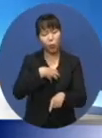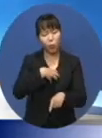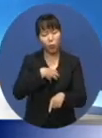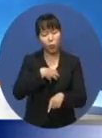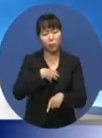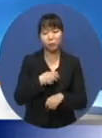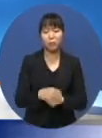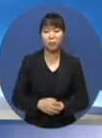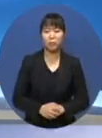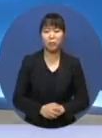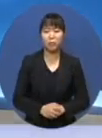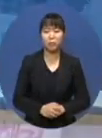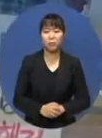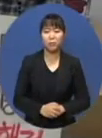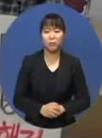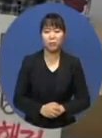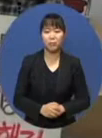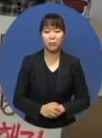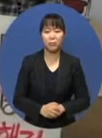놓였습니다